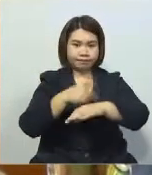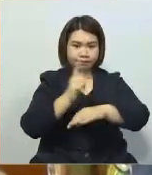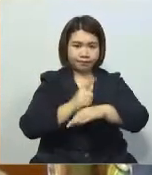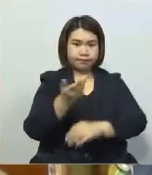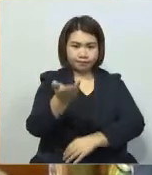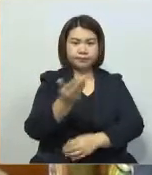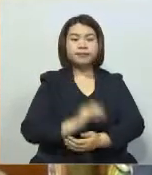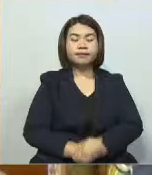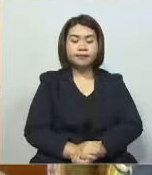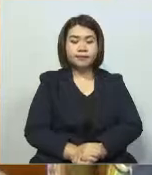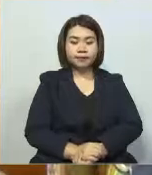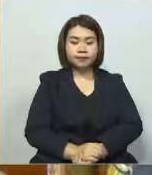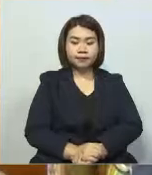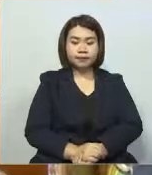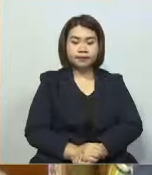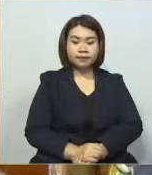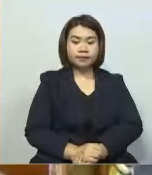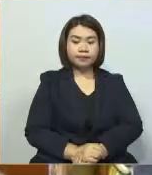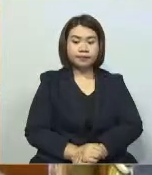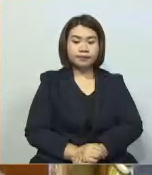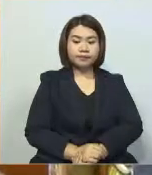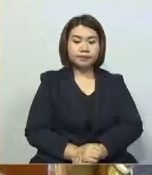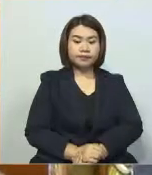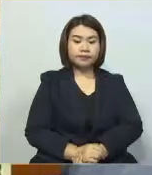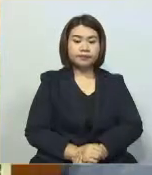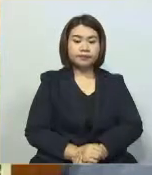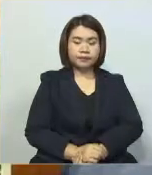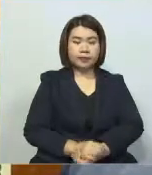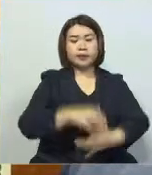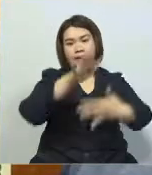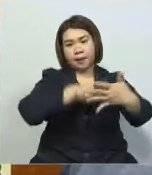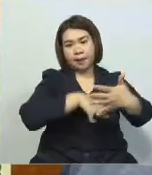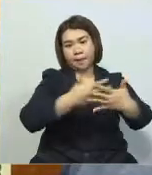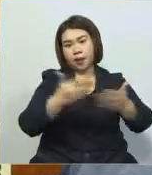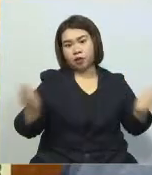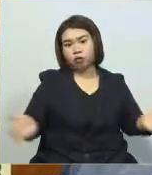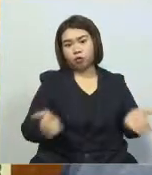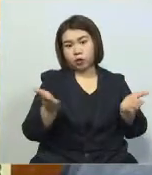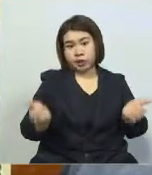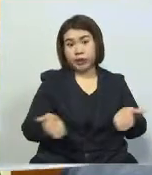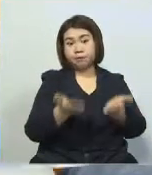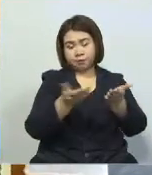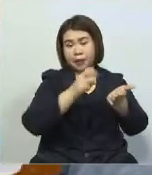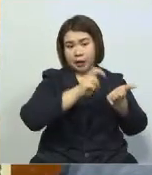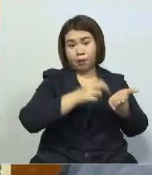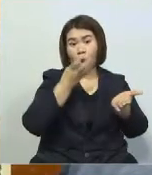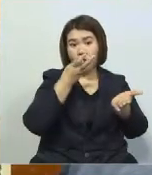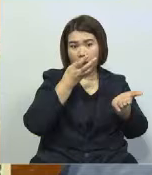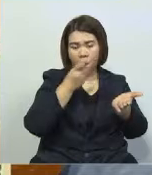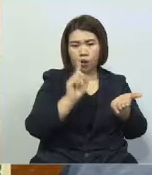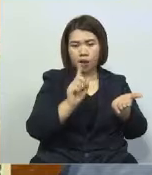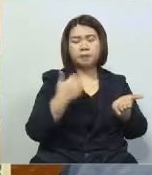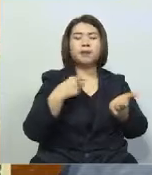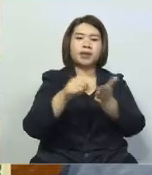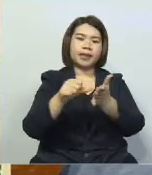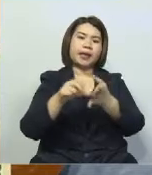กรรมการวิสามัญพิจารณาเกี่ยวกับร่างพรบ.นี้กันครับ มาตรการส่งเสริมการรับรองพันธุ์นะครับเพื่อช่วยแ